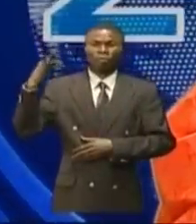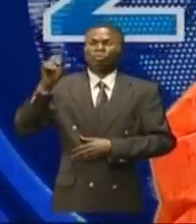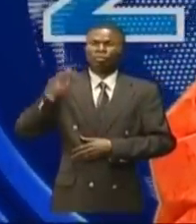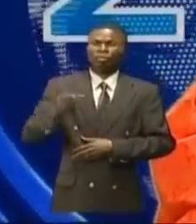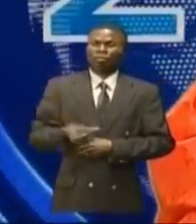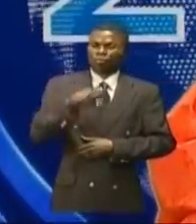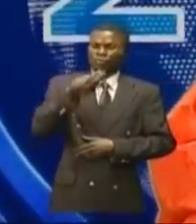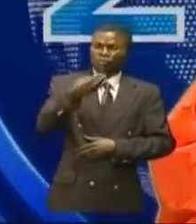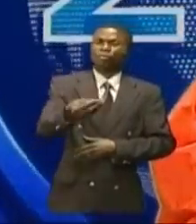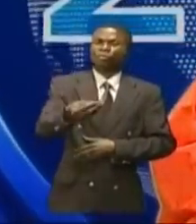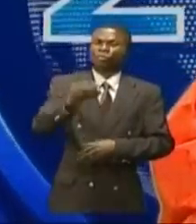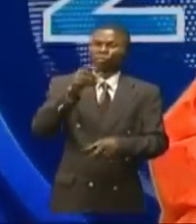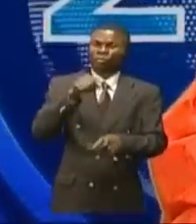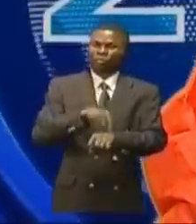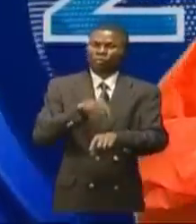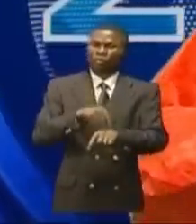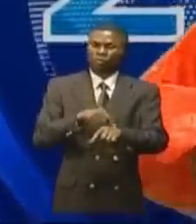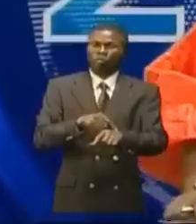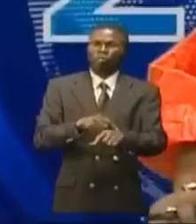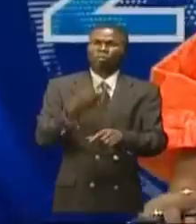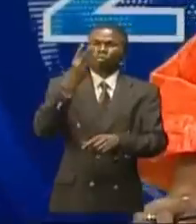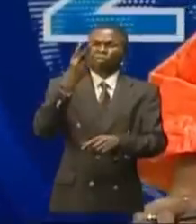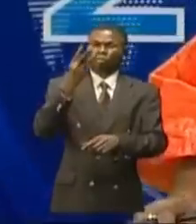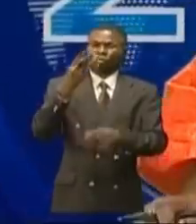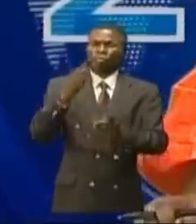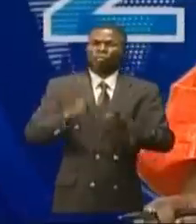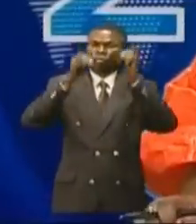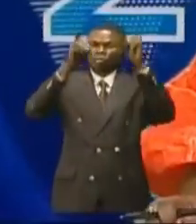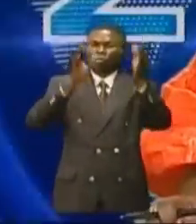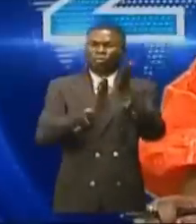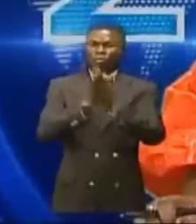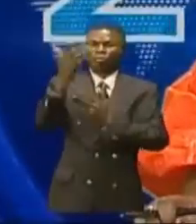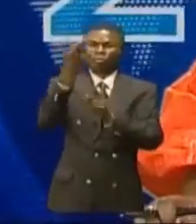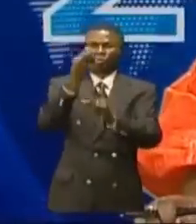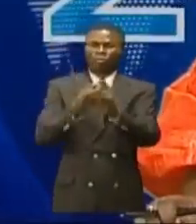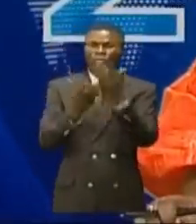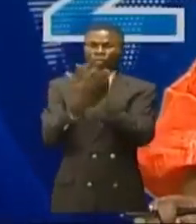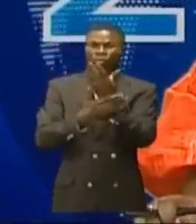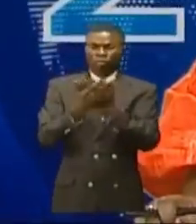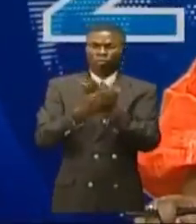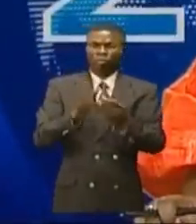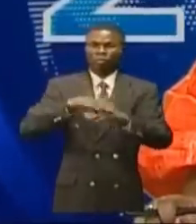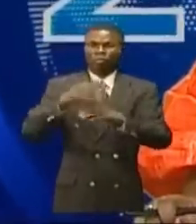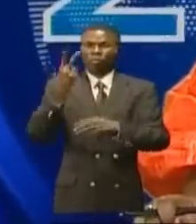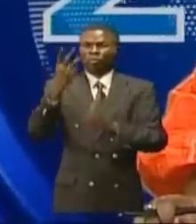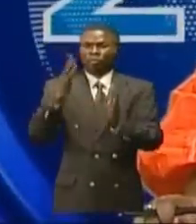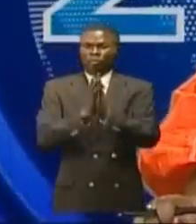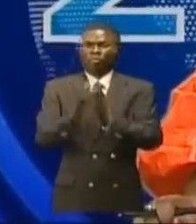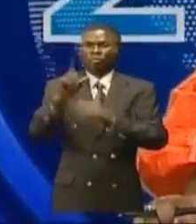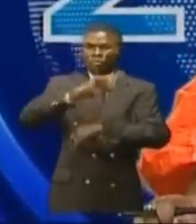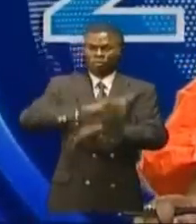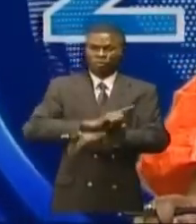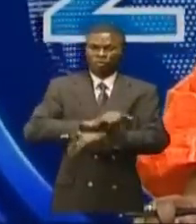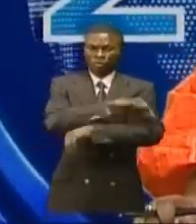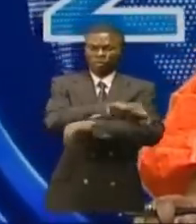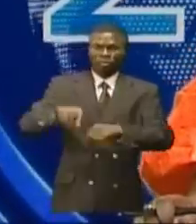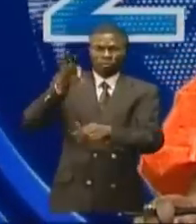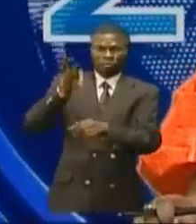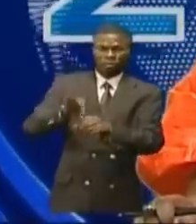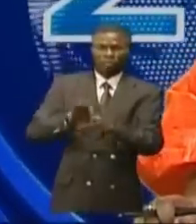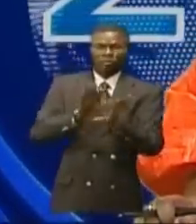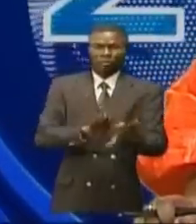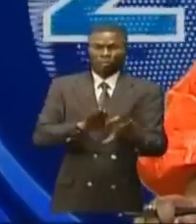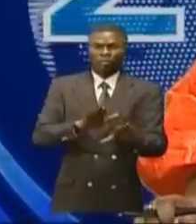élections législatives. La date butoir est fixée au 15 juillet, soit dans moins de 10 jours. La CENI attend recevoir